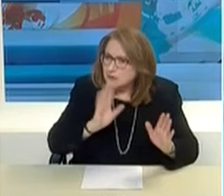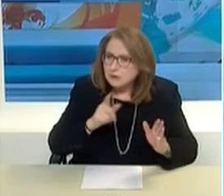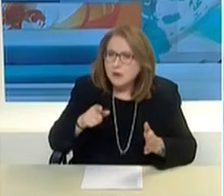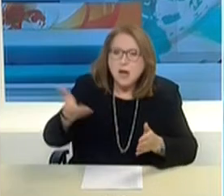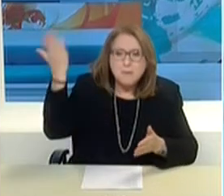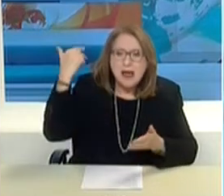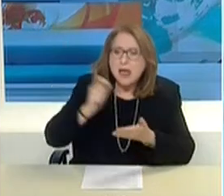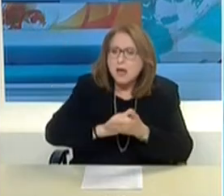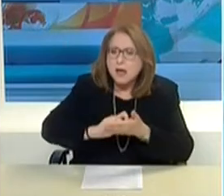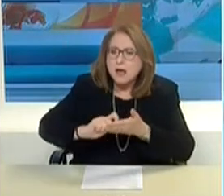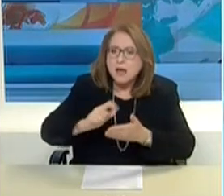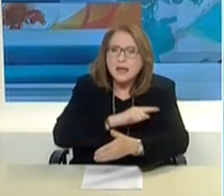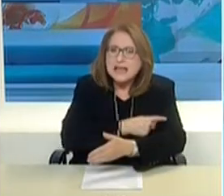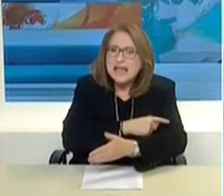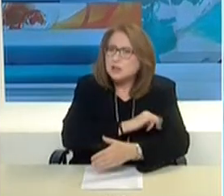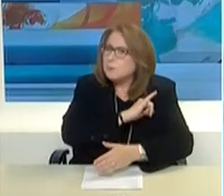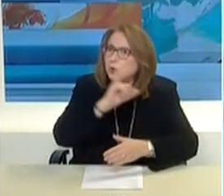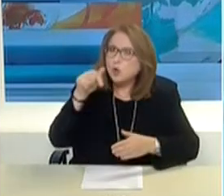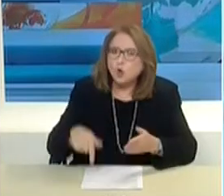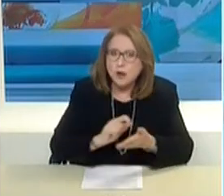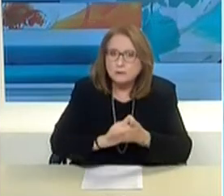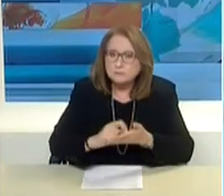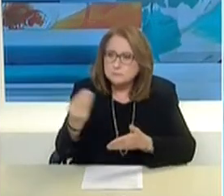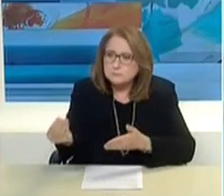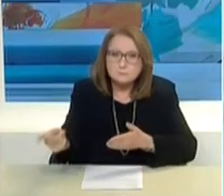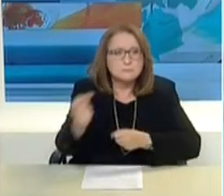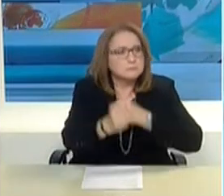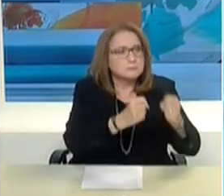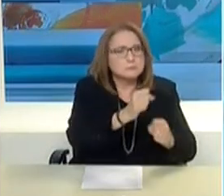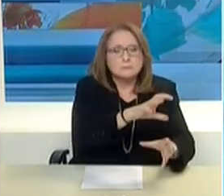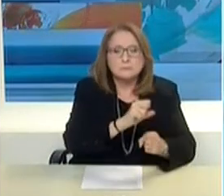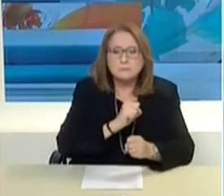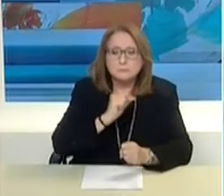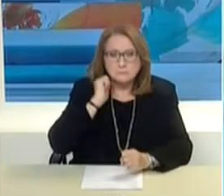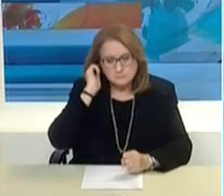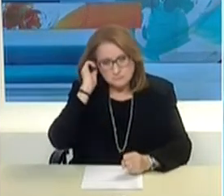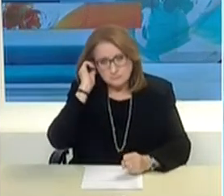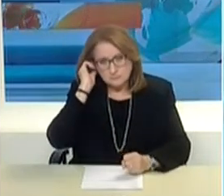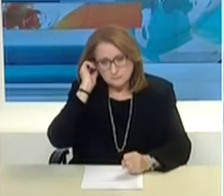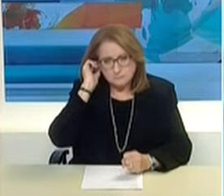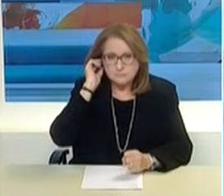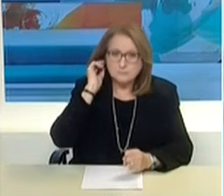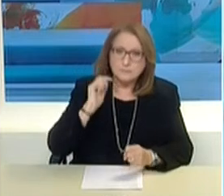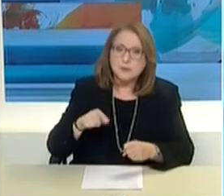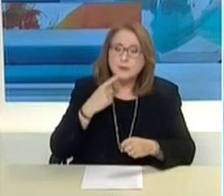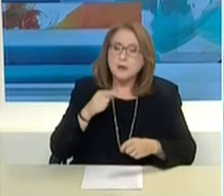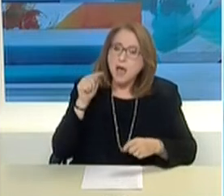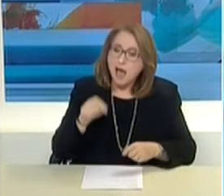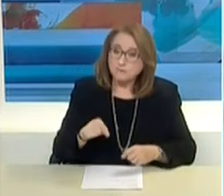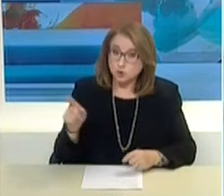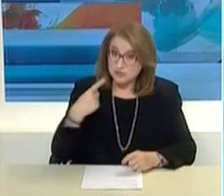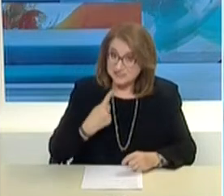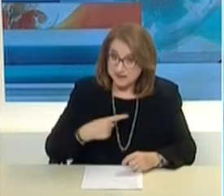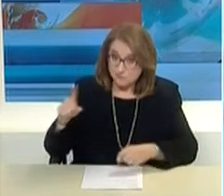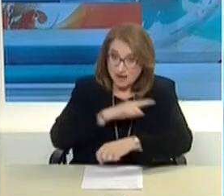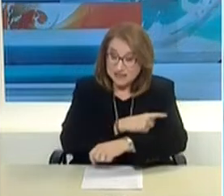στο παρελθόν, είχαμε επίσημη δήλωση από τον Πανελλήνιο Ιατρικό Σύλλογο και νομίζω αυτό συνιστά αντιεπιστημονική συμπεριφορά